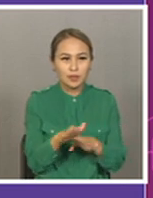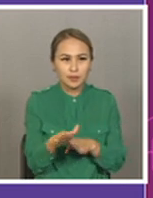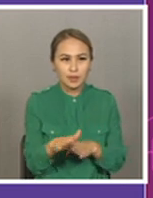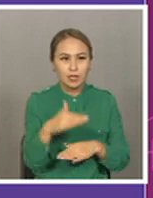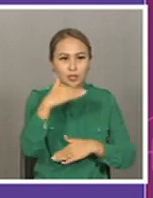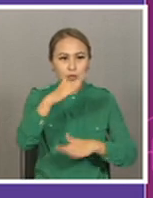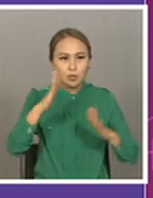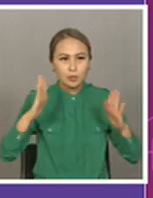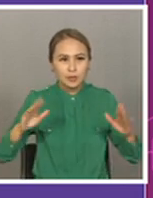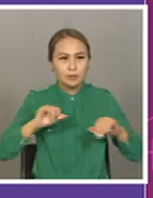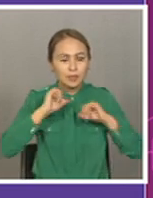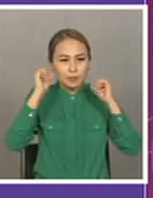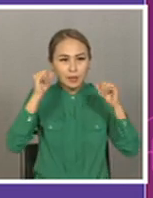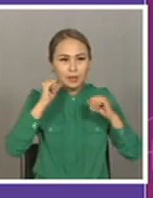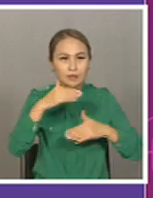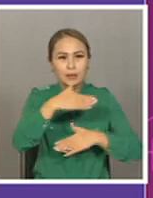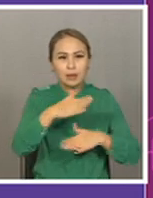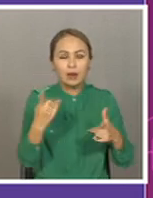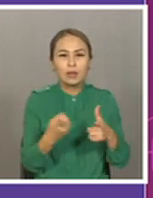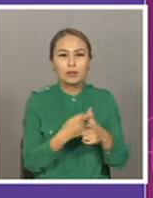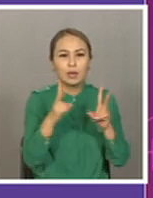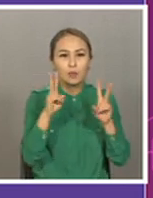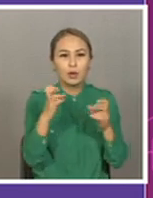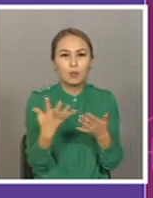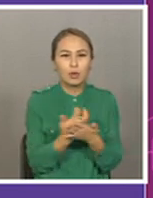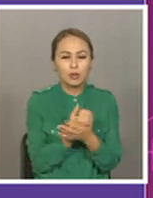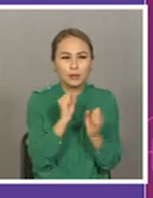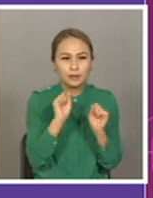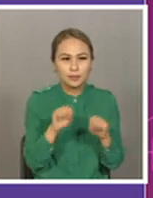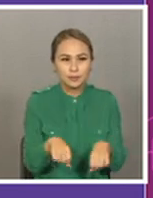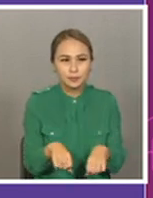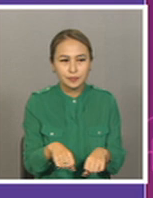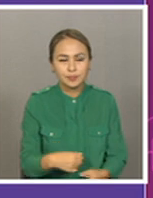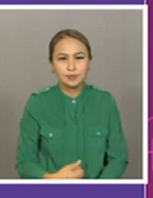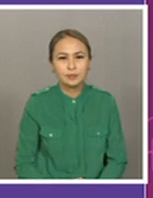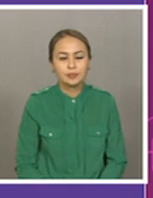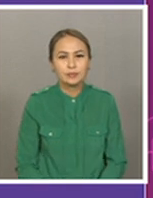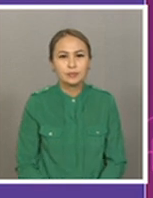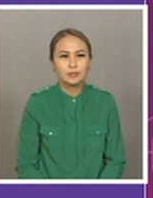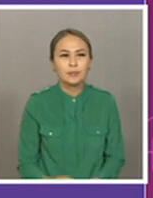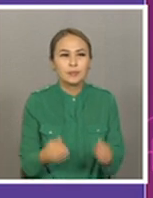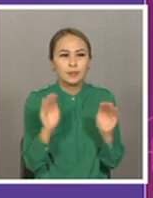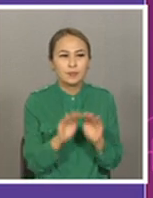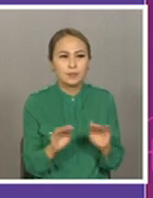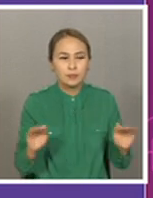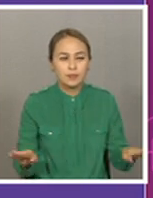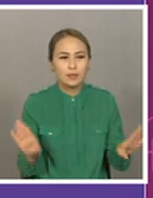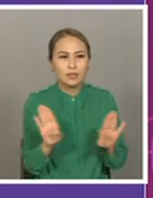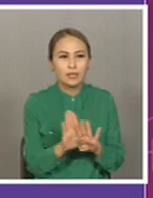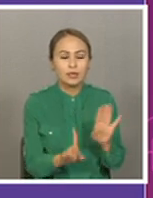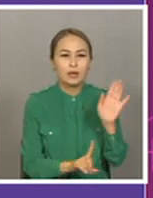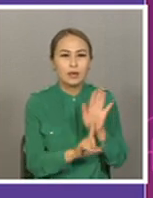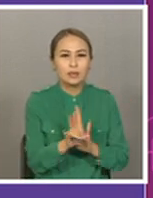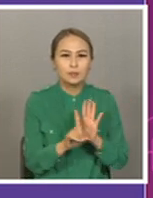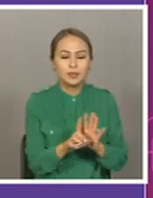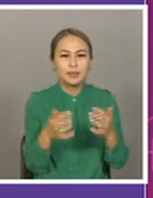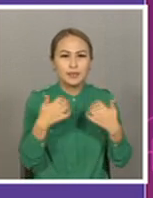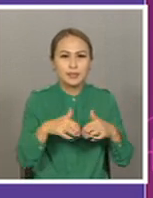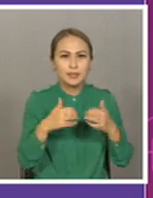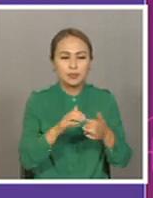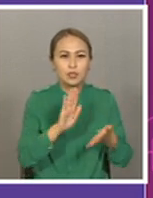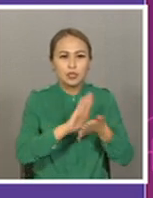Тік төрт бұрыштың белгісіз қабырғасын қалай табуға болады? балалар, алдымен есептің шартын